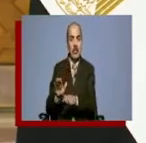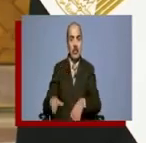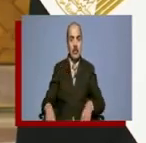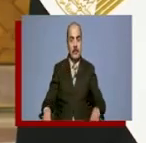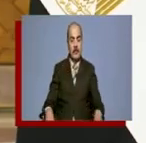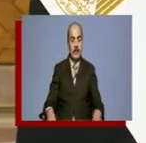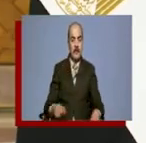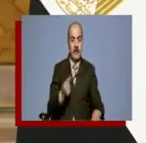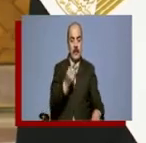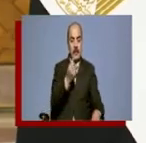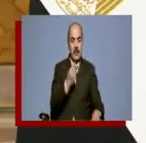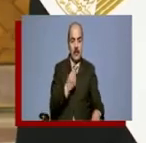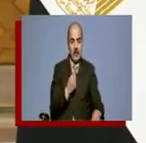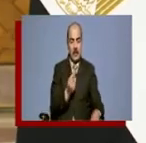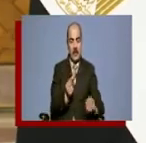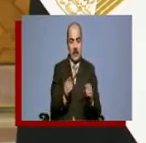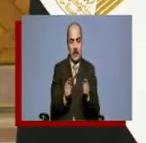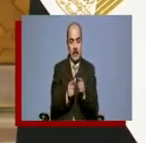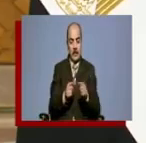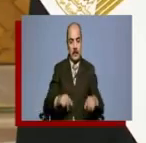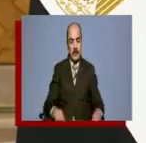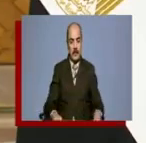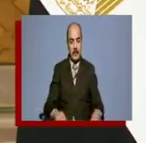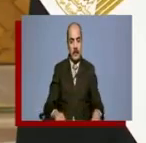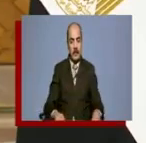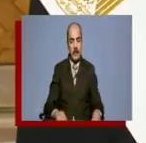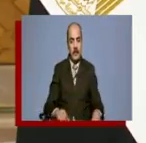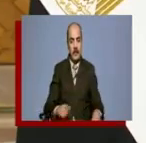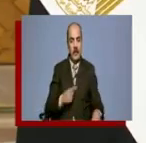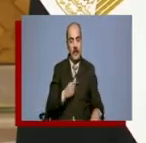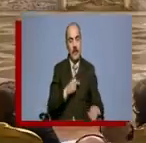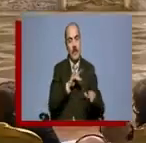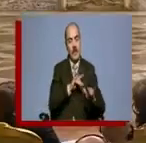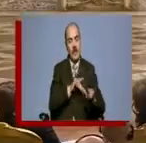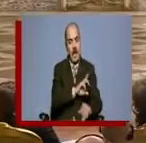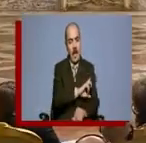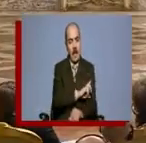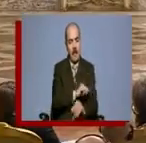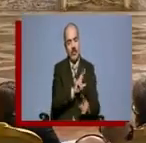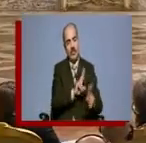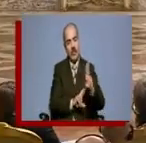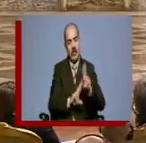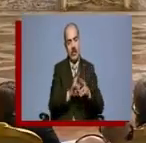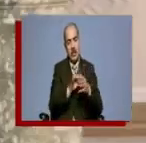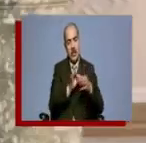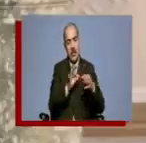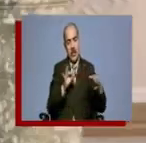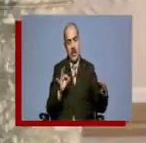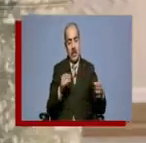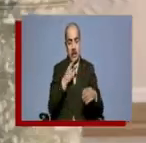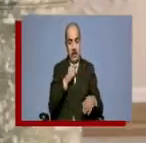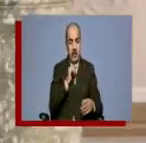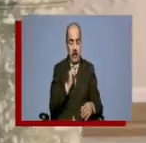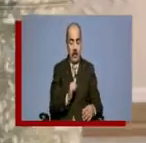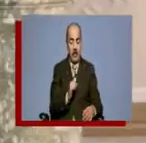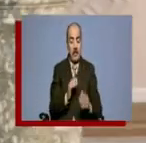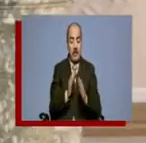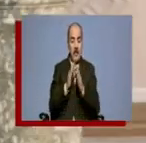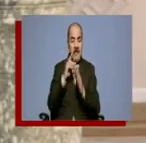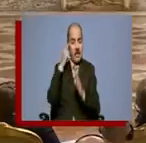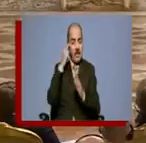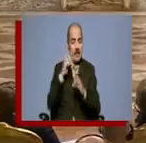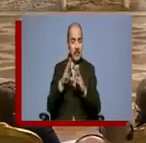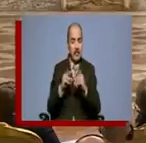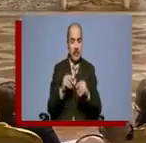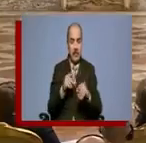يسيبوا ويتعاملوا مع الشعب المصري بهذا الشكل او ان هم يختاروا طريق السلام والهدنه والتراجع ويبطل طب عمليه عمليه الاباده وجلوا